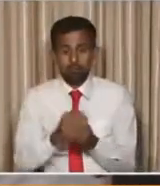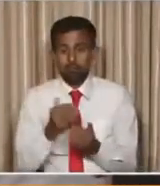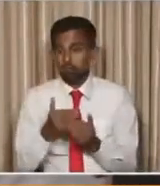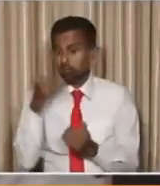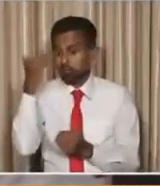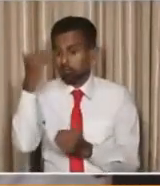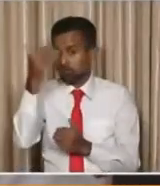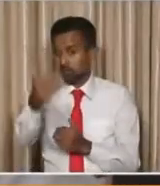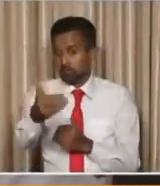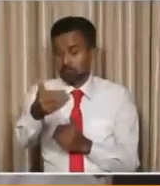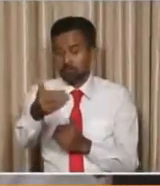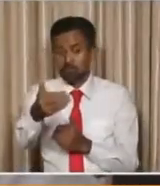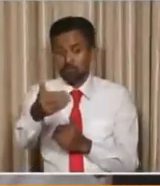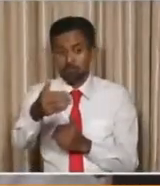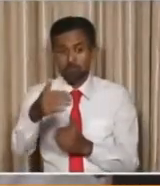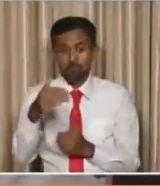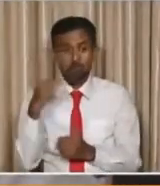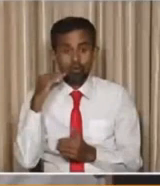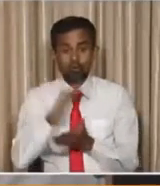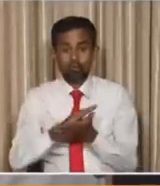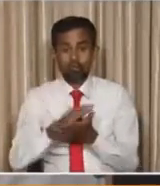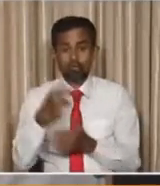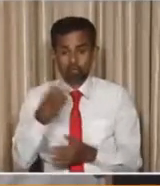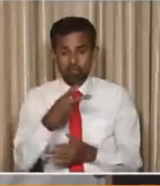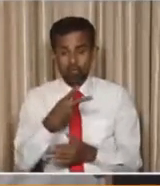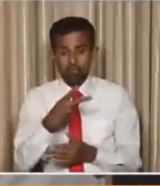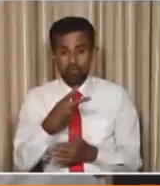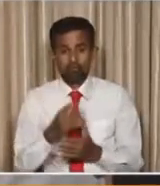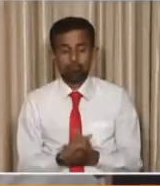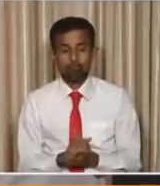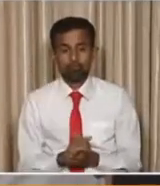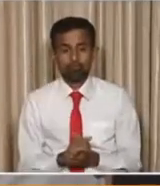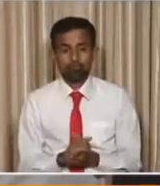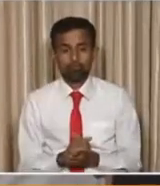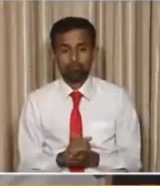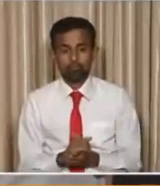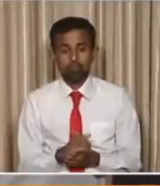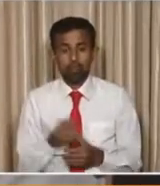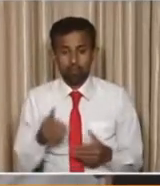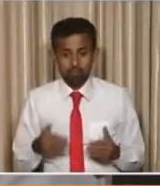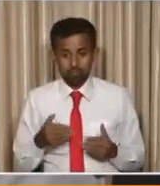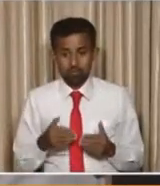ෆියුචරයිසින් රිනියබල් එනර්ජි ඇන්ඩ් ග්‍රීන් හයිඩ්‍රජන්. Today I met with the Australian High Commission.